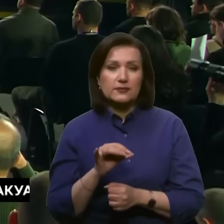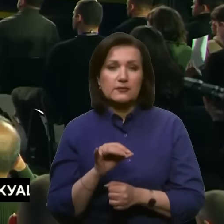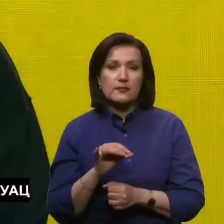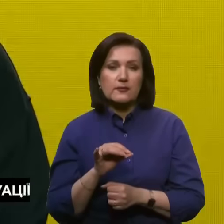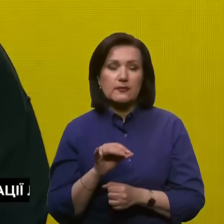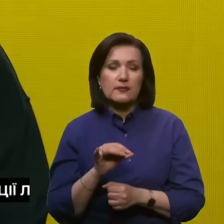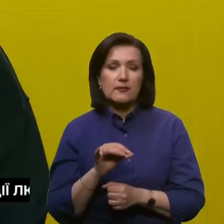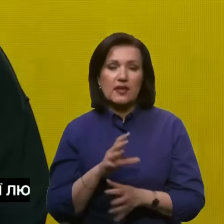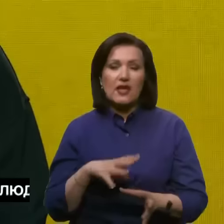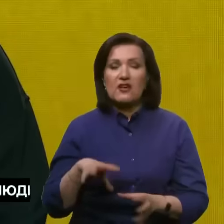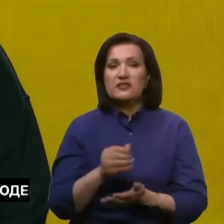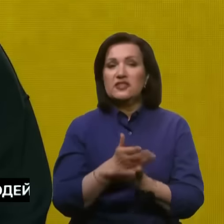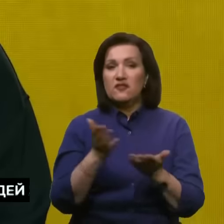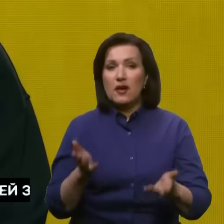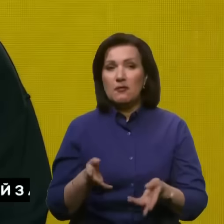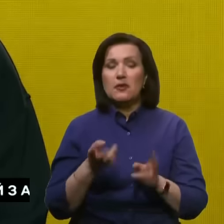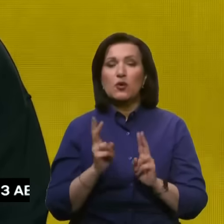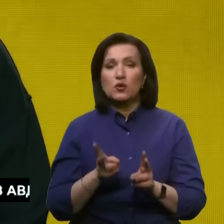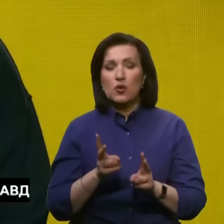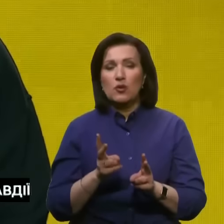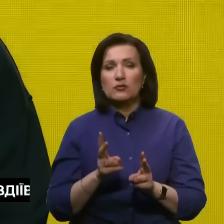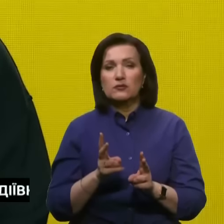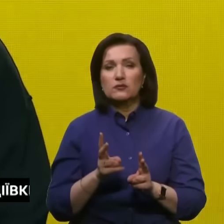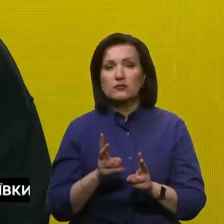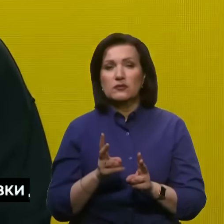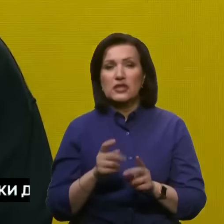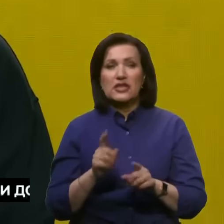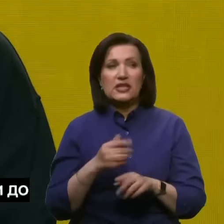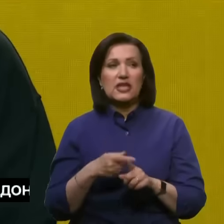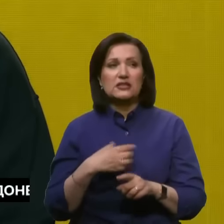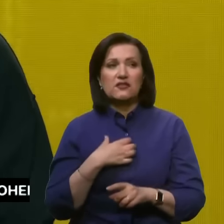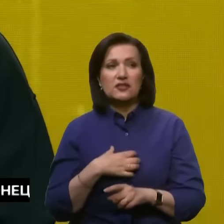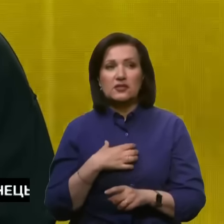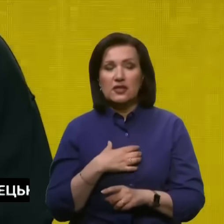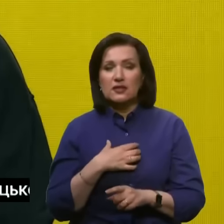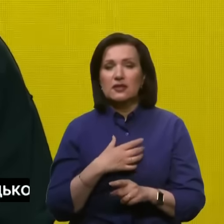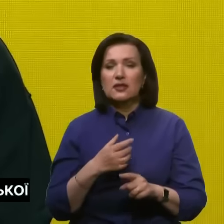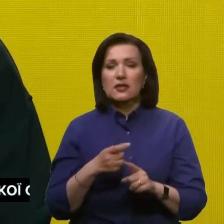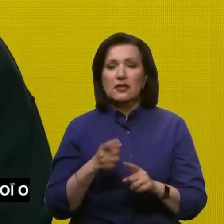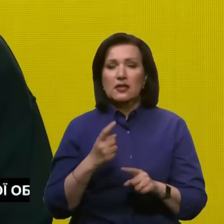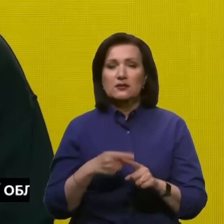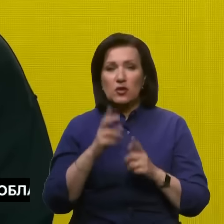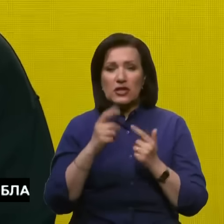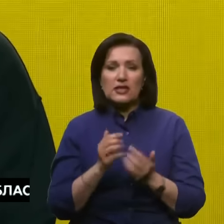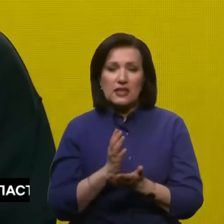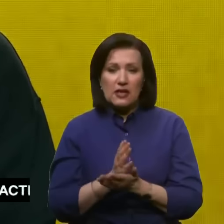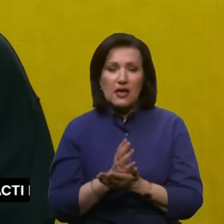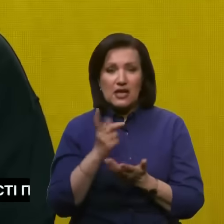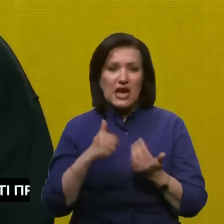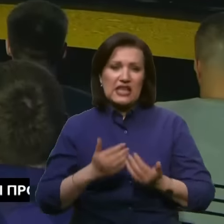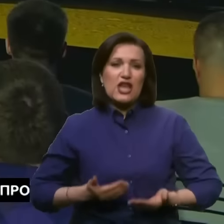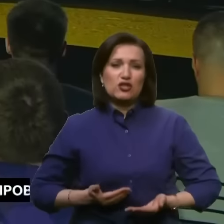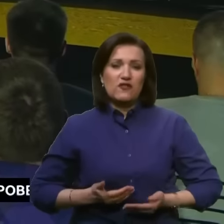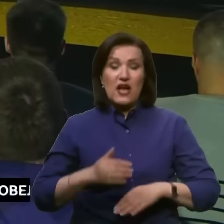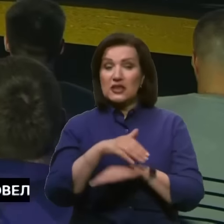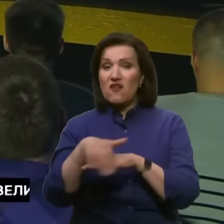всім вам, хто, знаєте, і так це важливо, хто тут. Країна є, країна жива.